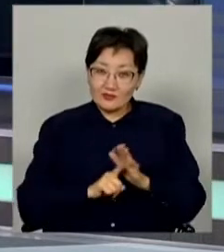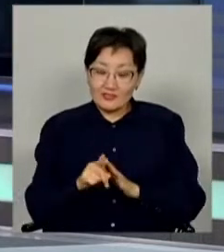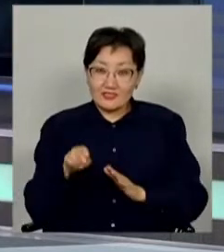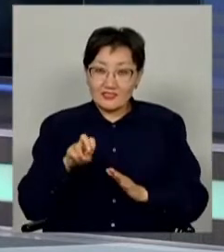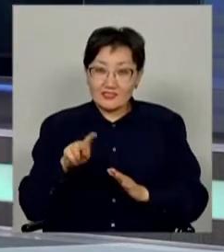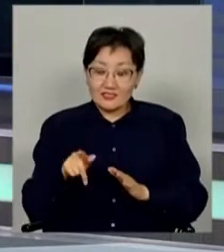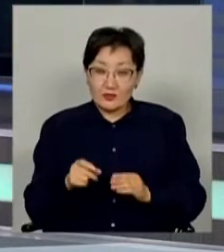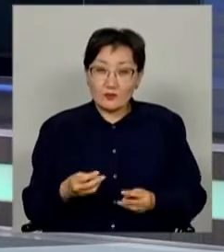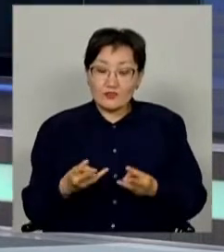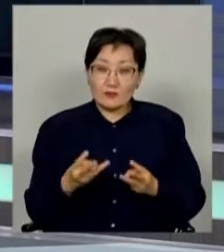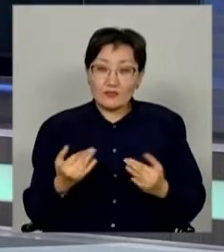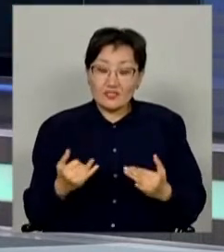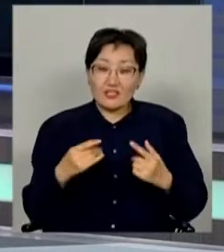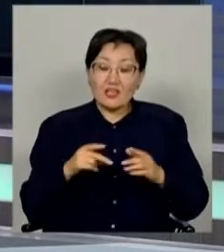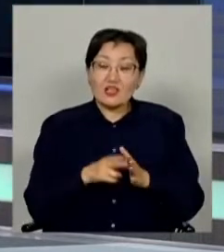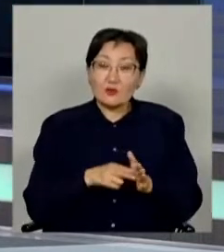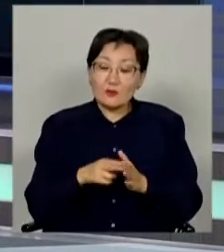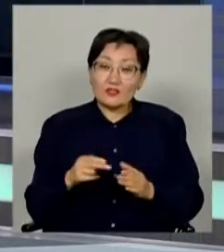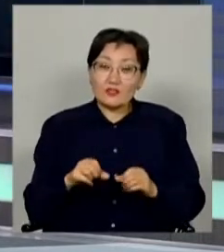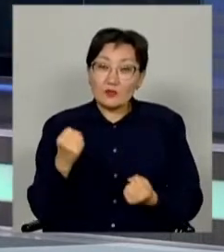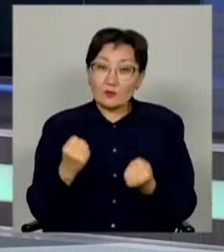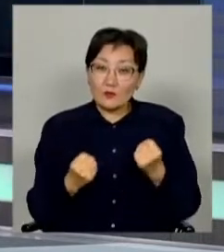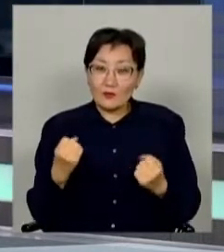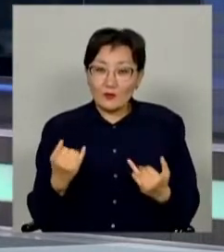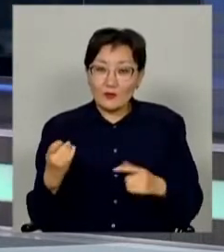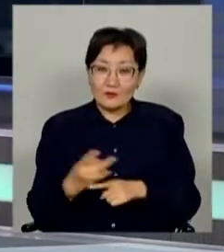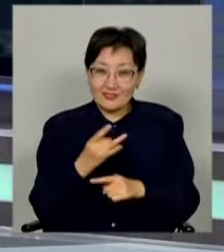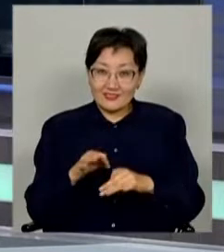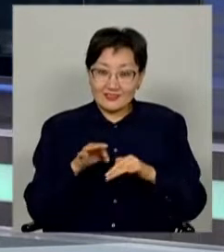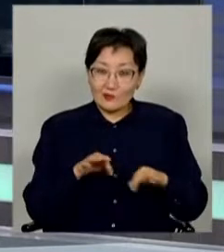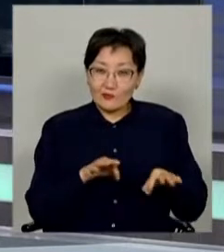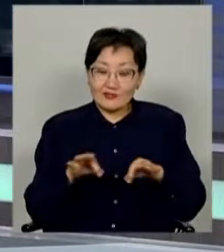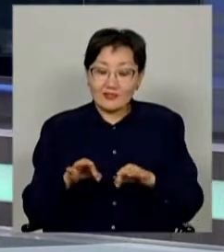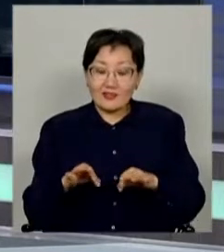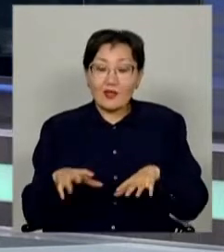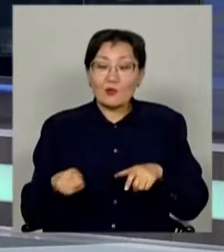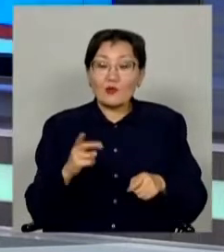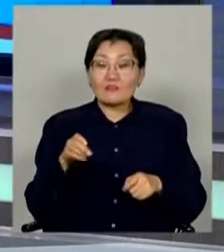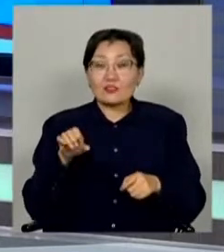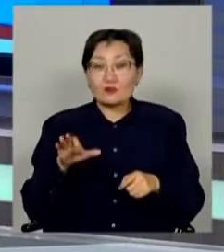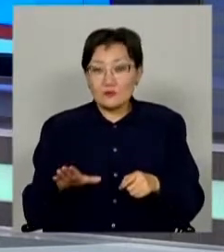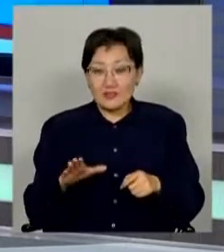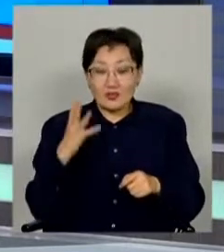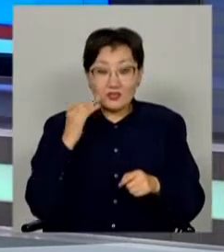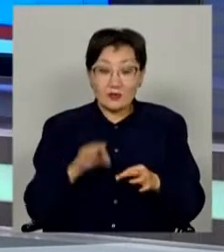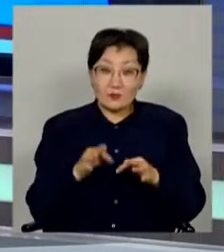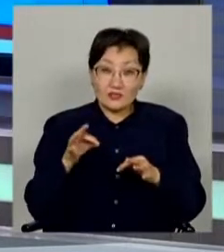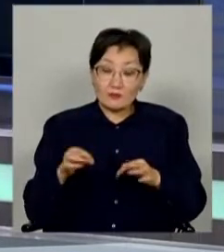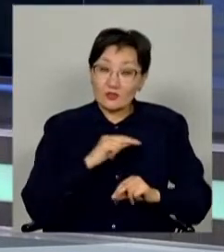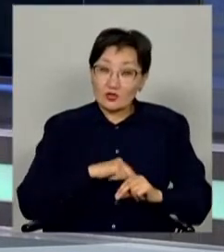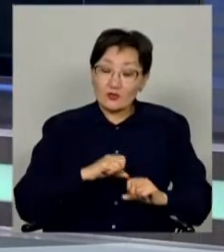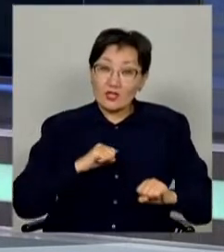отынымен жүретін заманауи темір жол көлігі бүгін бірінші рет жолға шықты. Жоба президент Қасым-Жомарт Тоқаевтың Алматы облысына жұмыс